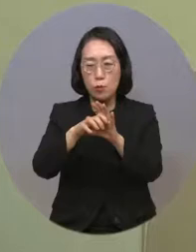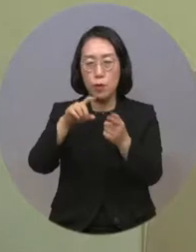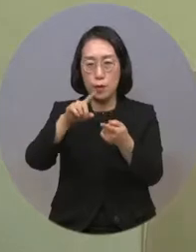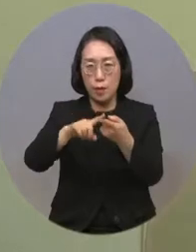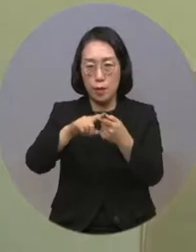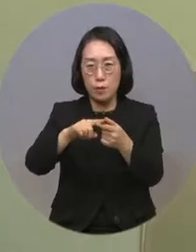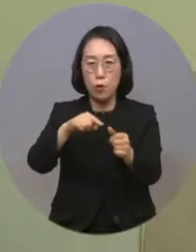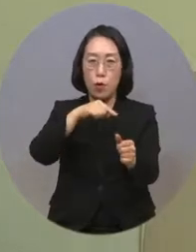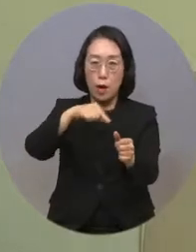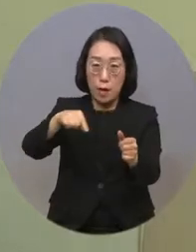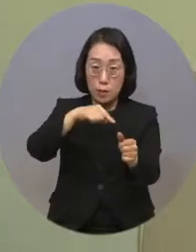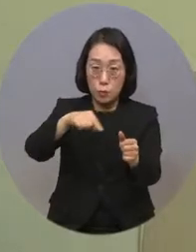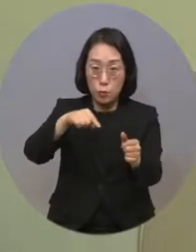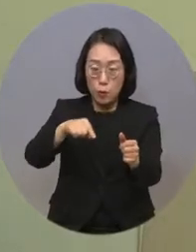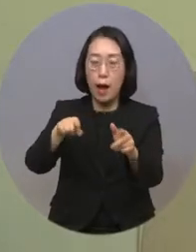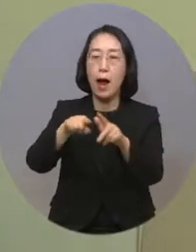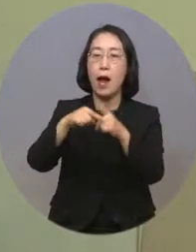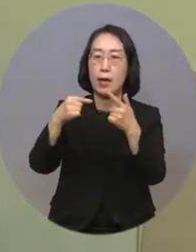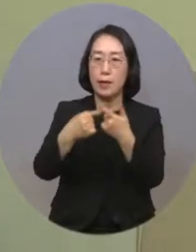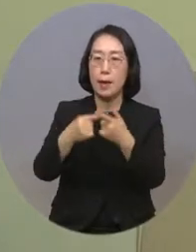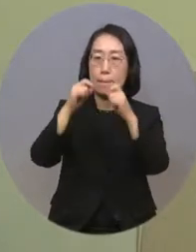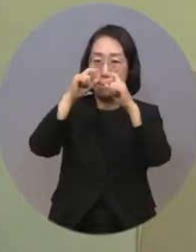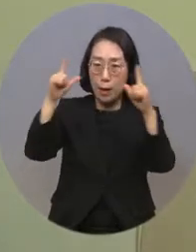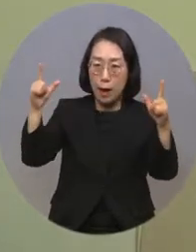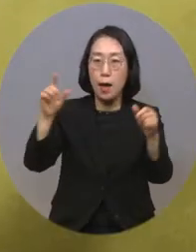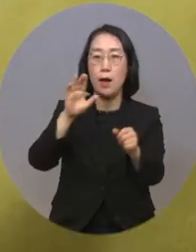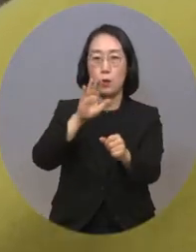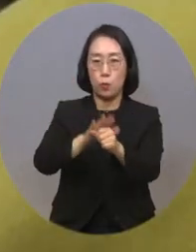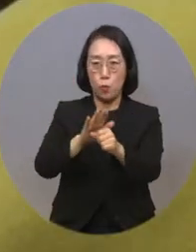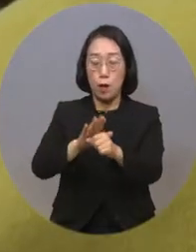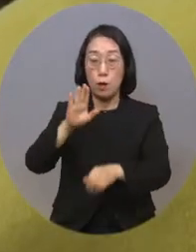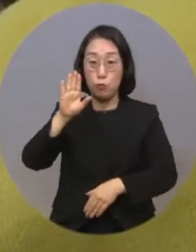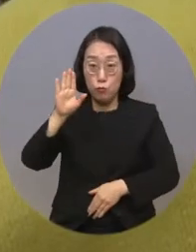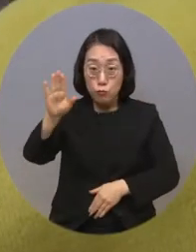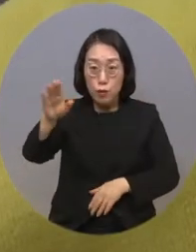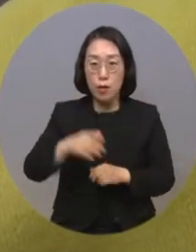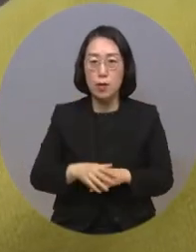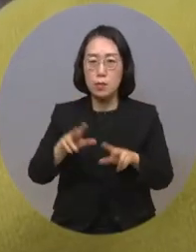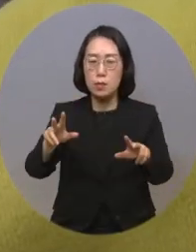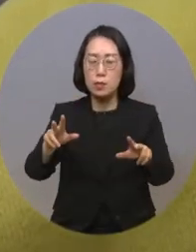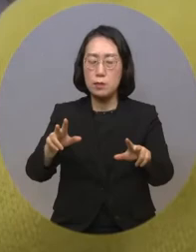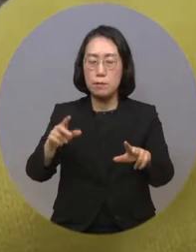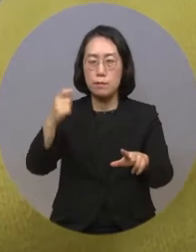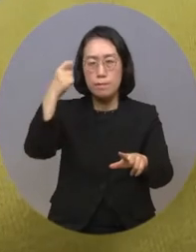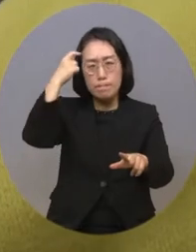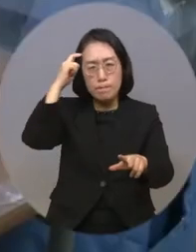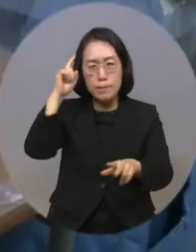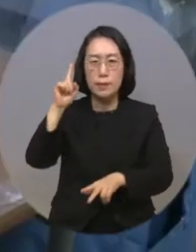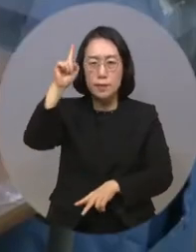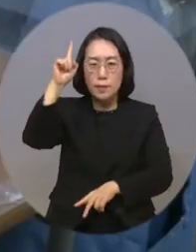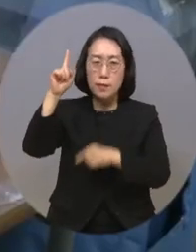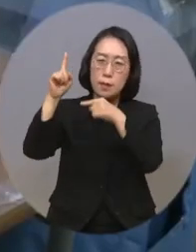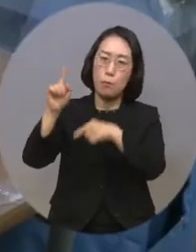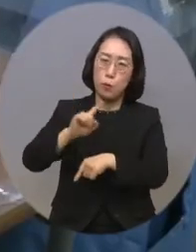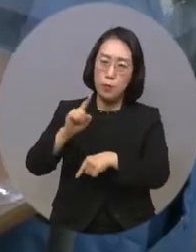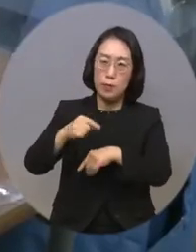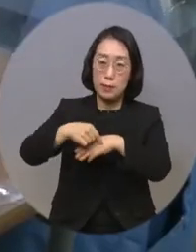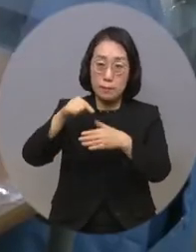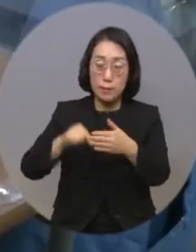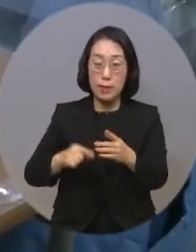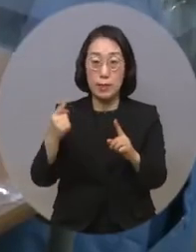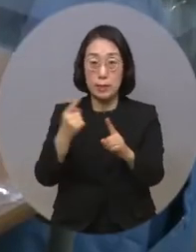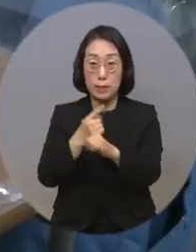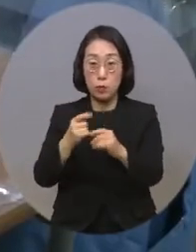통해 아이들의 이해도를 높입니다. 이후 현재 겪고 있는 스트레스를 심리치료사와 함께